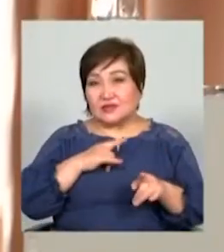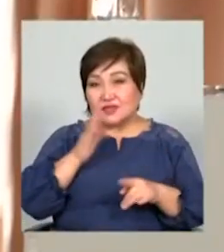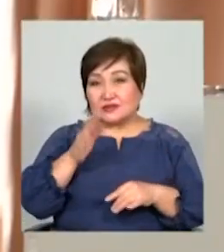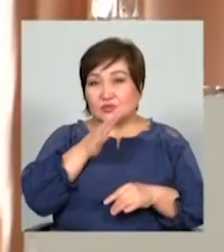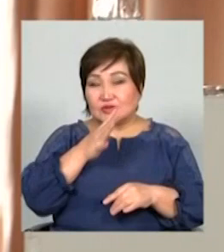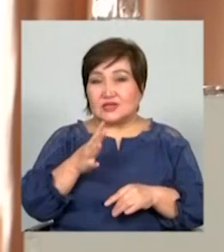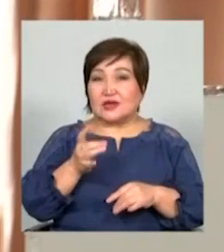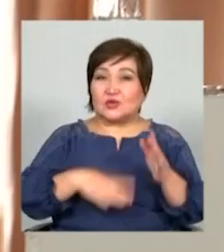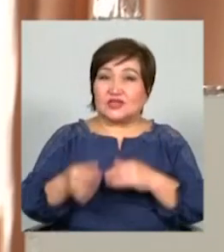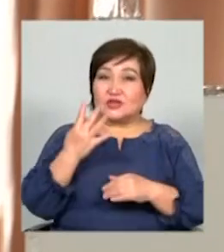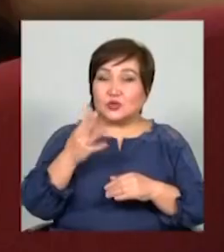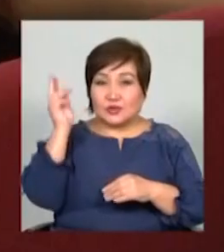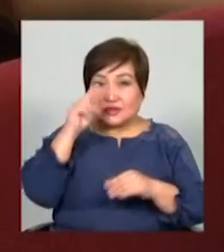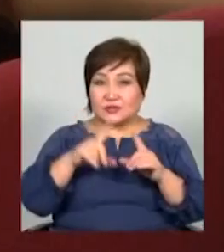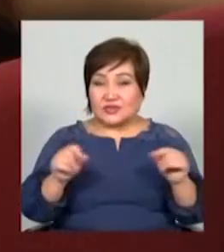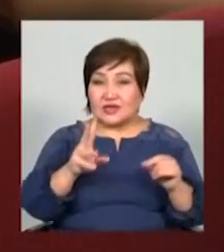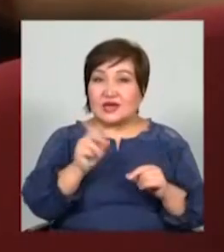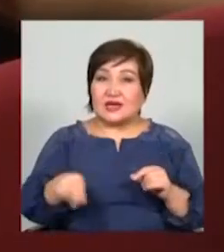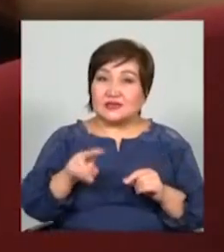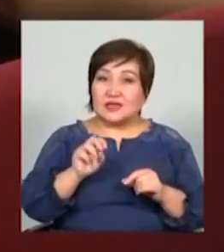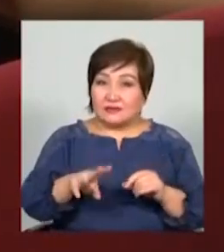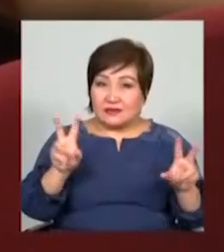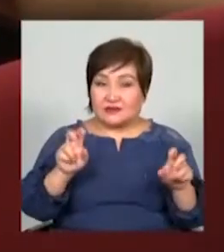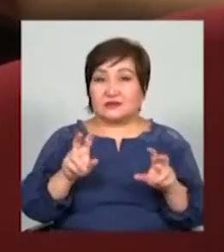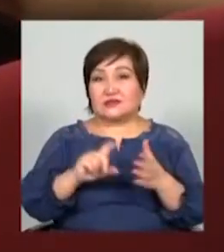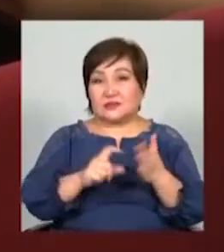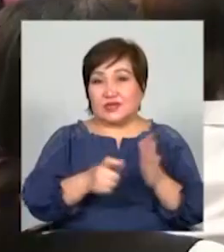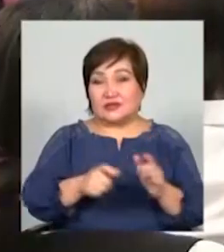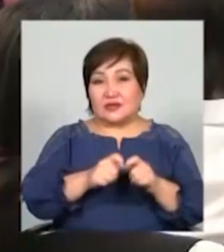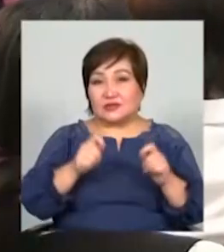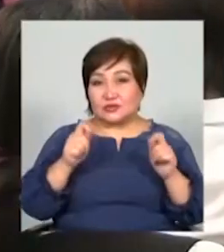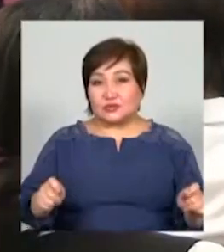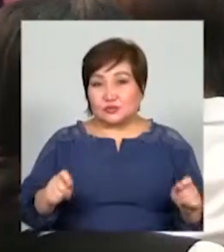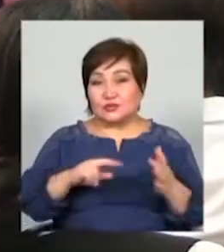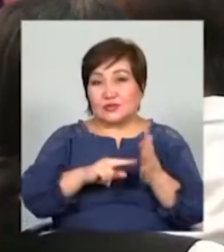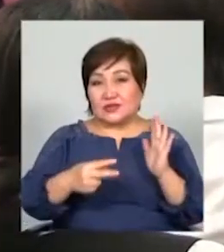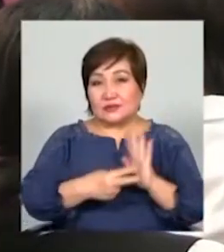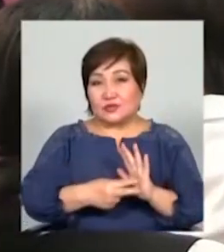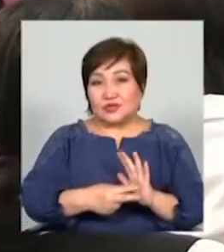4 мектебінде кадет сыныптарын ашу жоспарланып отыр. Мөлдір Жақан, Ялқынжан Ашымжанов, Алматы телеарнасы.